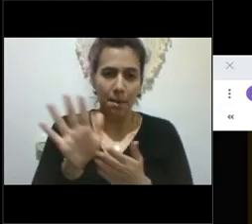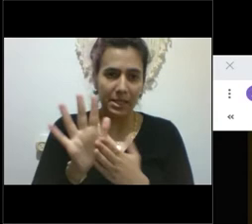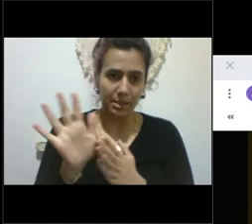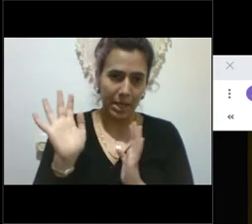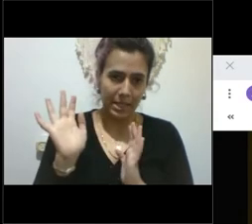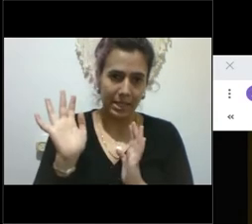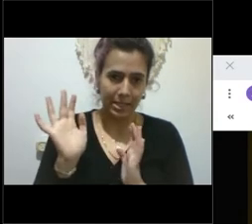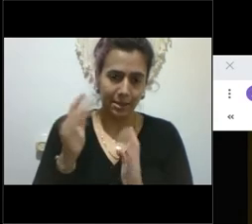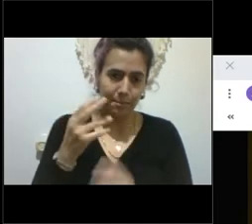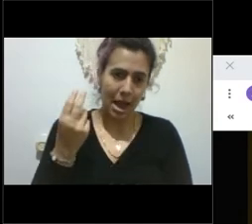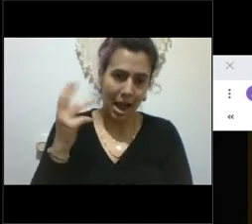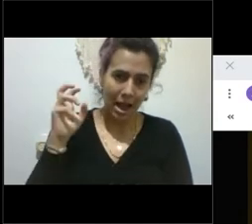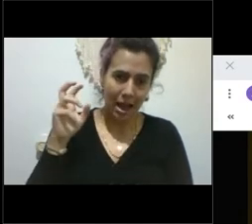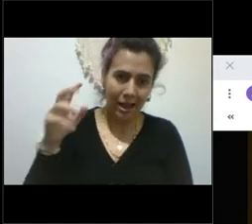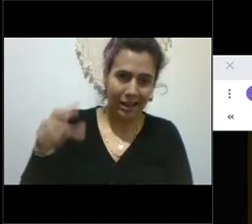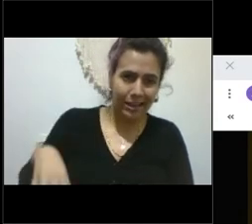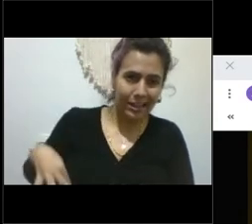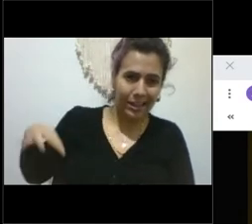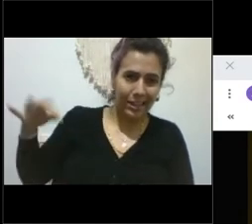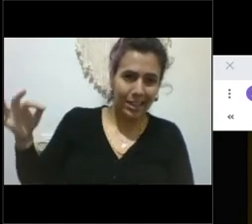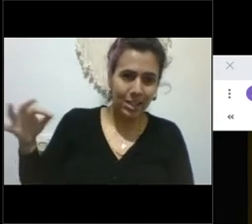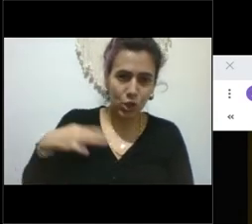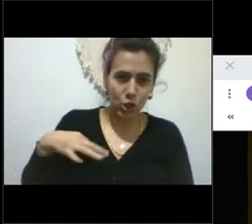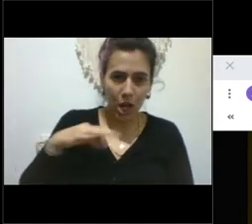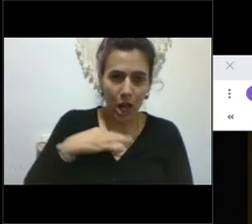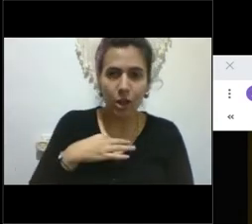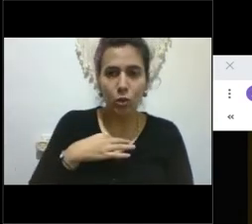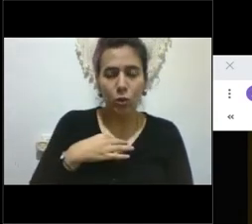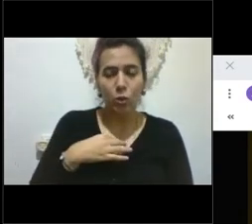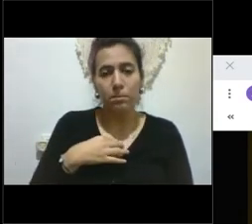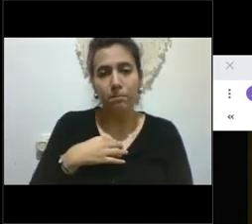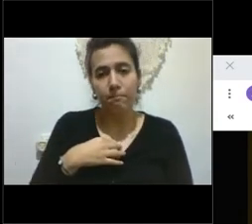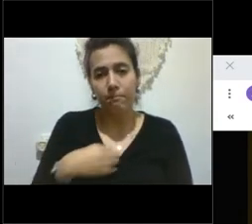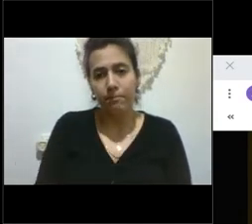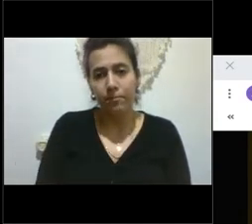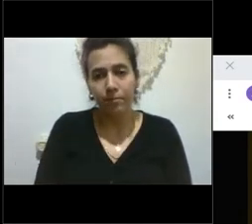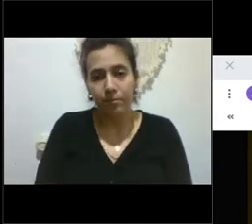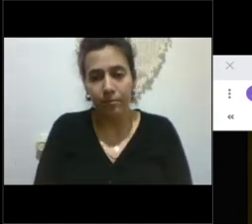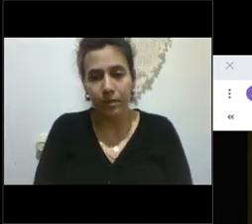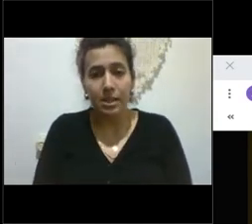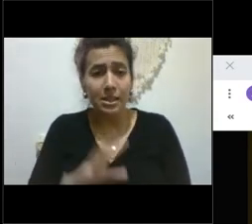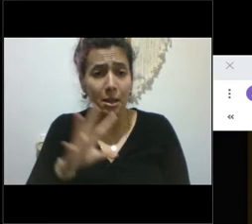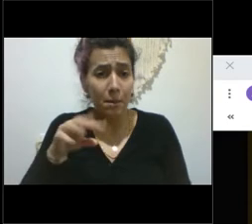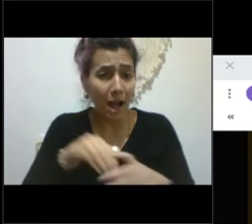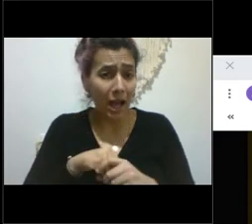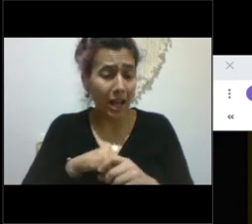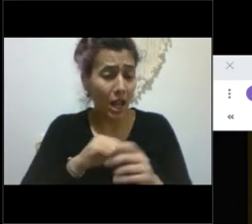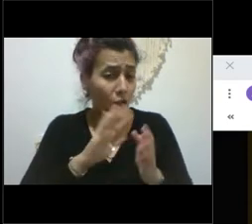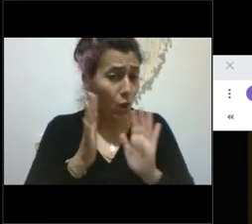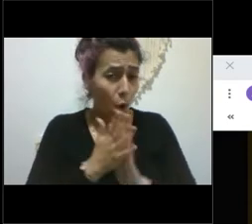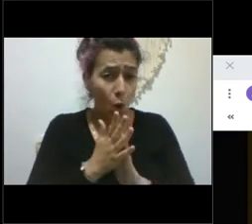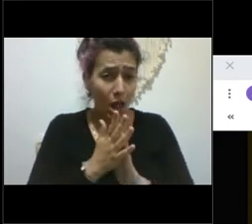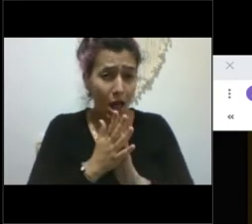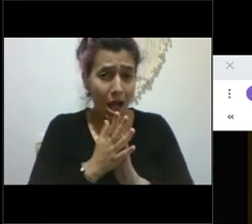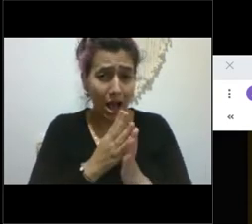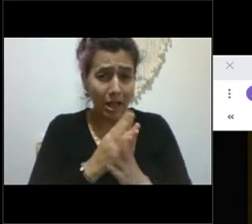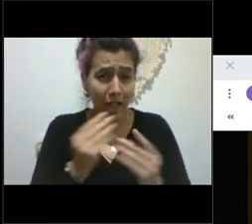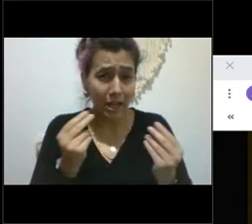זה מכיל את כל הידע המקיף שמקבלים בקורסים? כן. זה מכיל לדעתי את